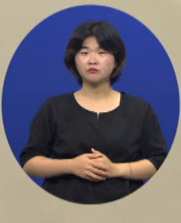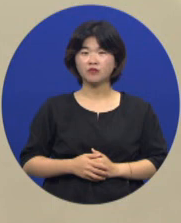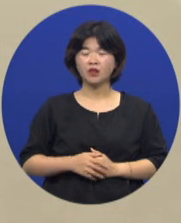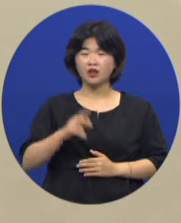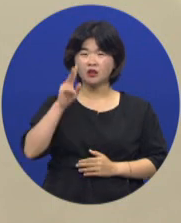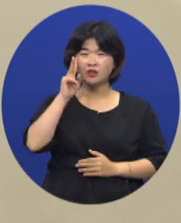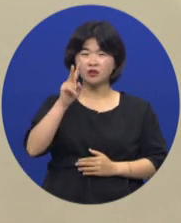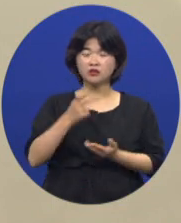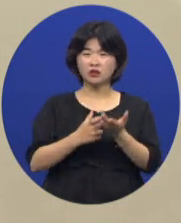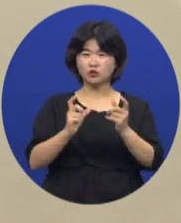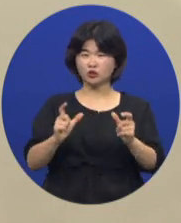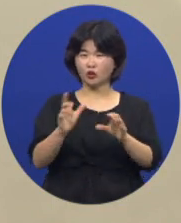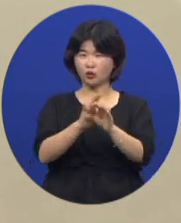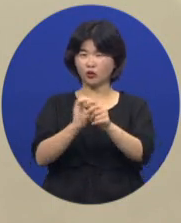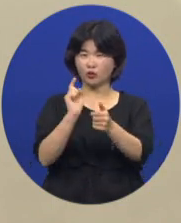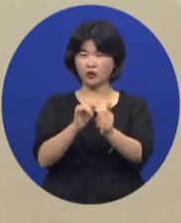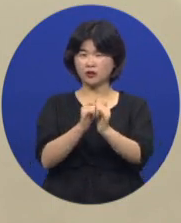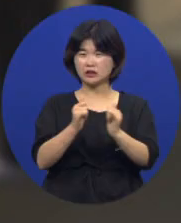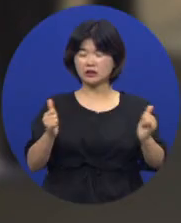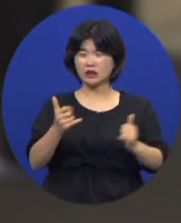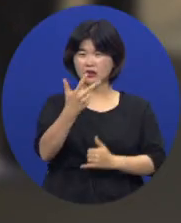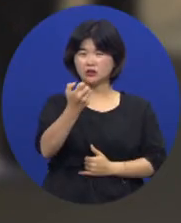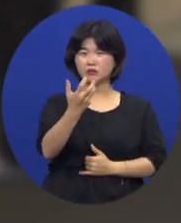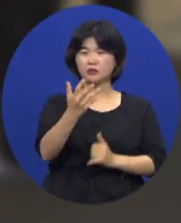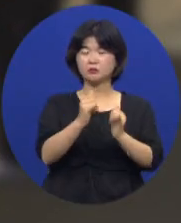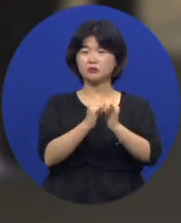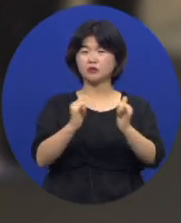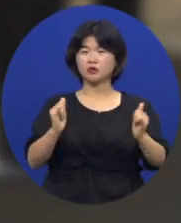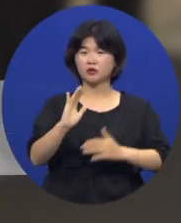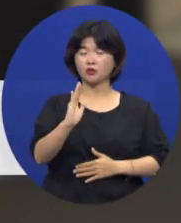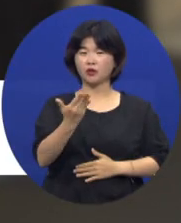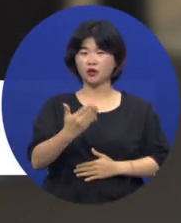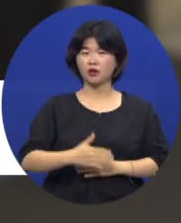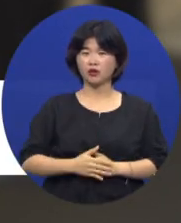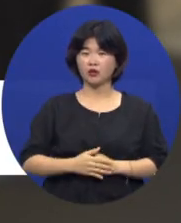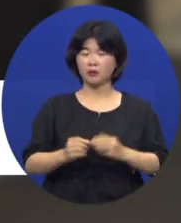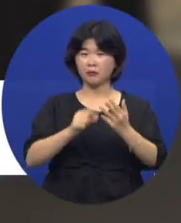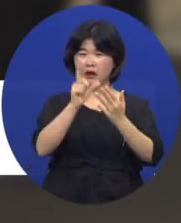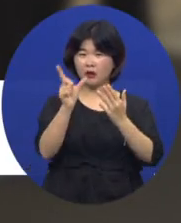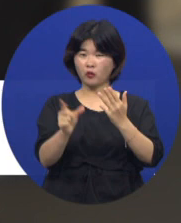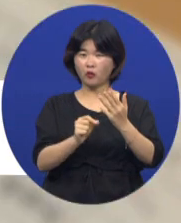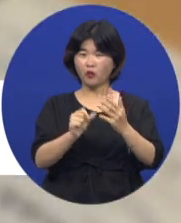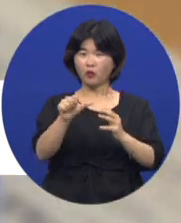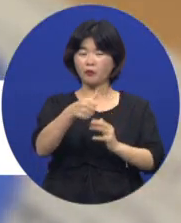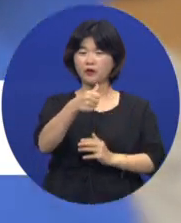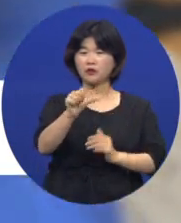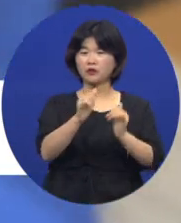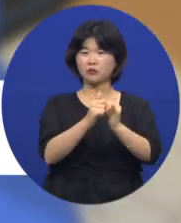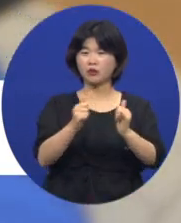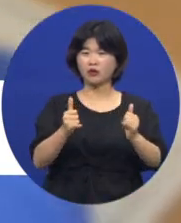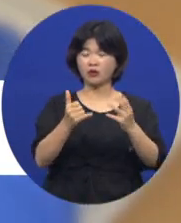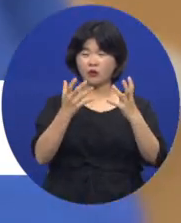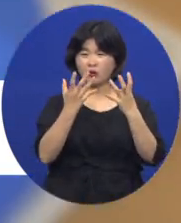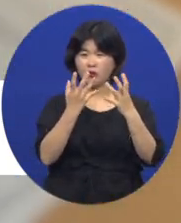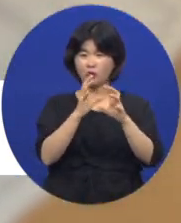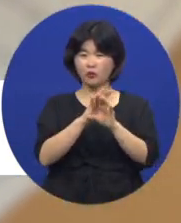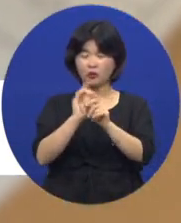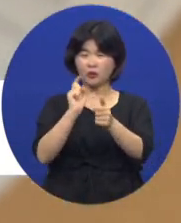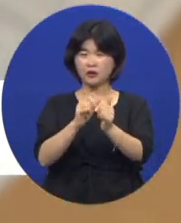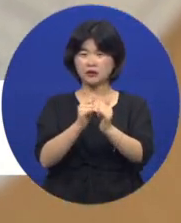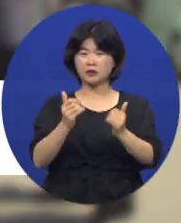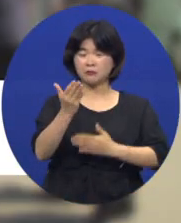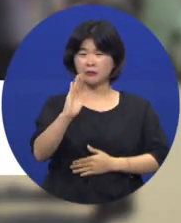이틀 사이 제주 지역 코로나19 신규 확진자는 78명. 이달 들어서만 505명이 무더기로 양성 판정을